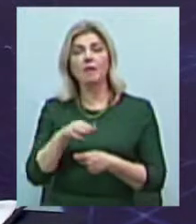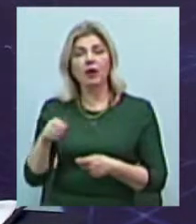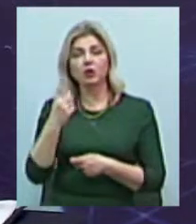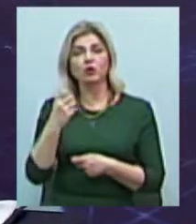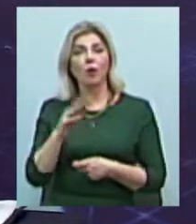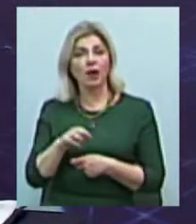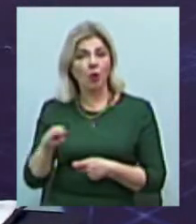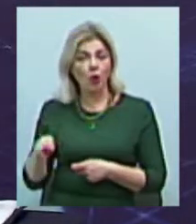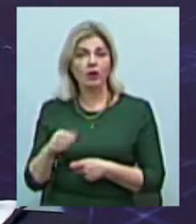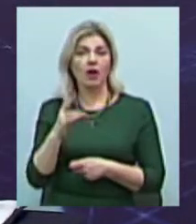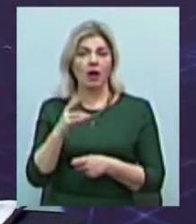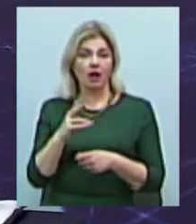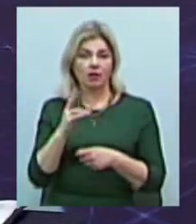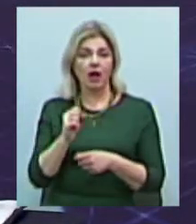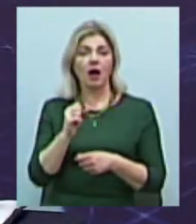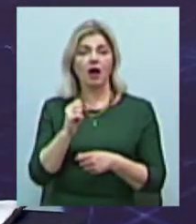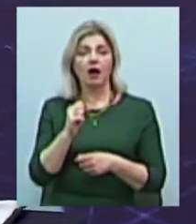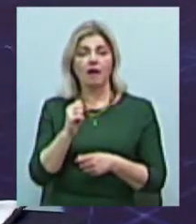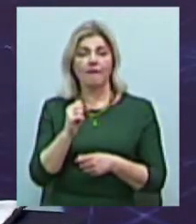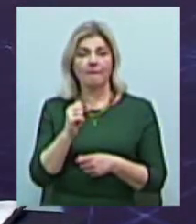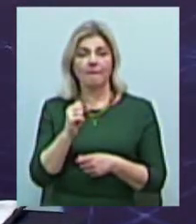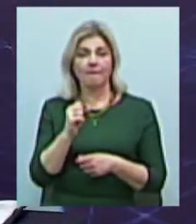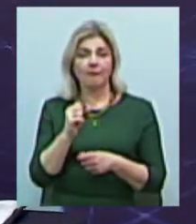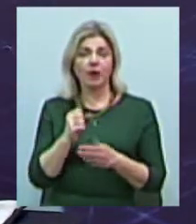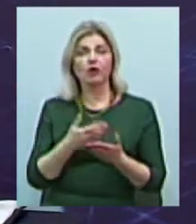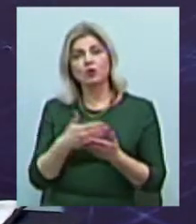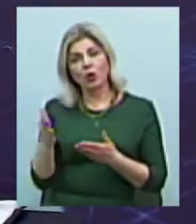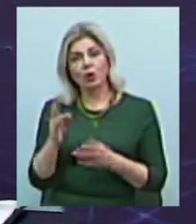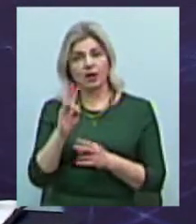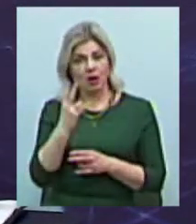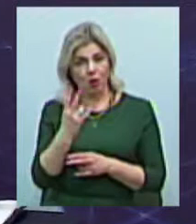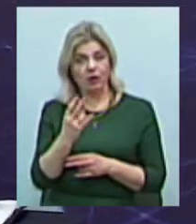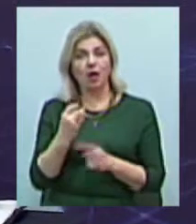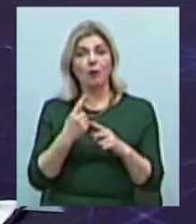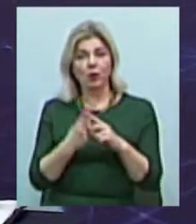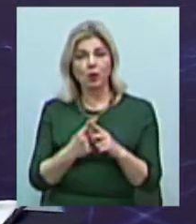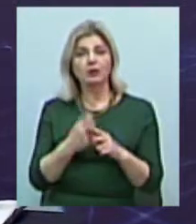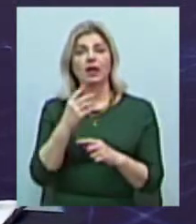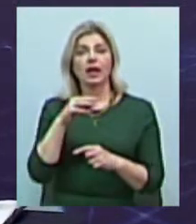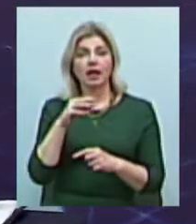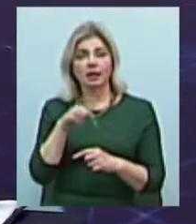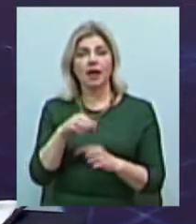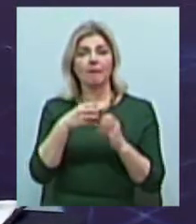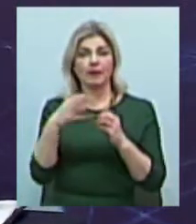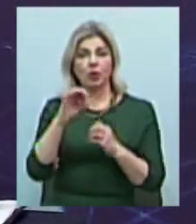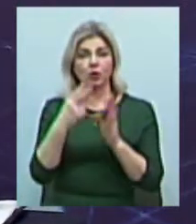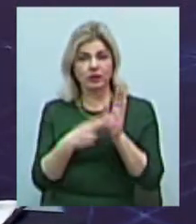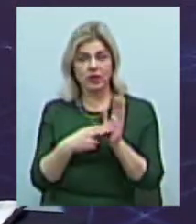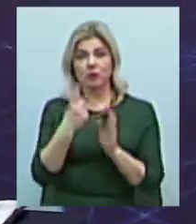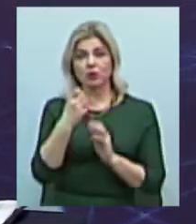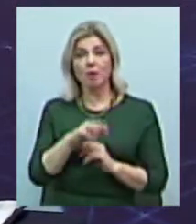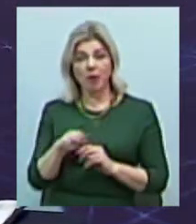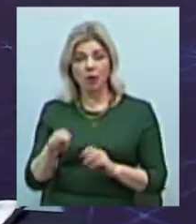від населеного пункту Водіна-Лоріна в сторону Миколаєва. Тому я, плюс Т-1507, у нас 100 мільйонів, ми можемо спокійно їх